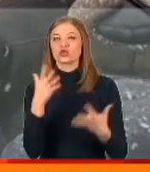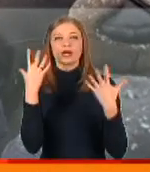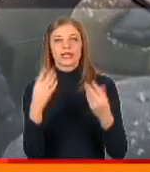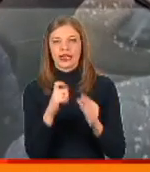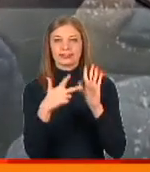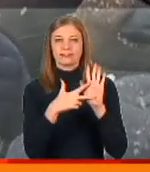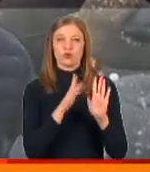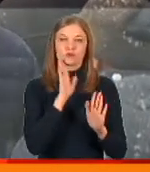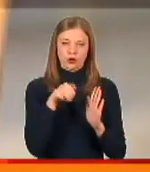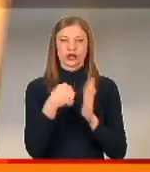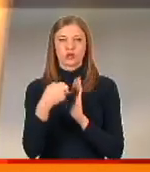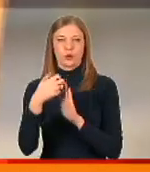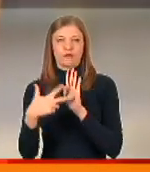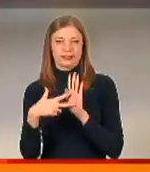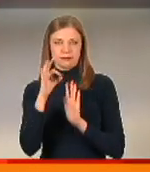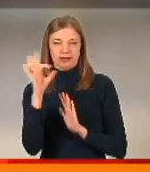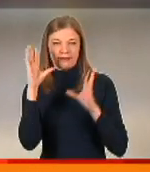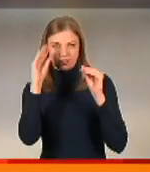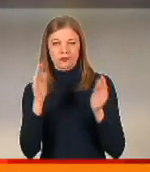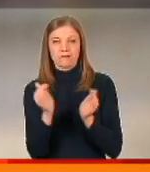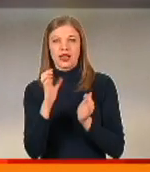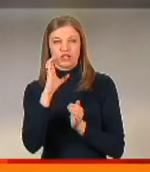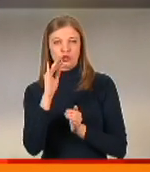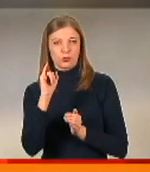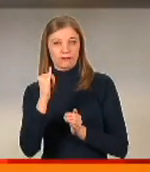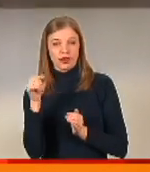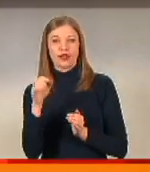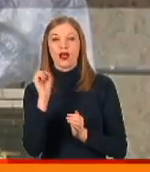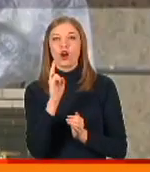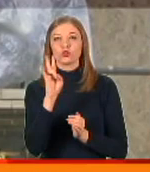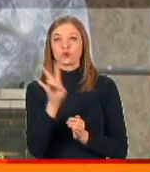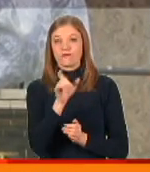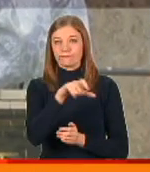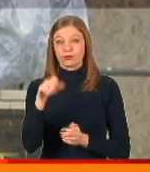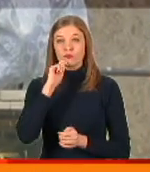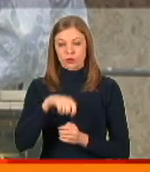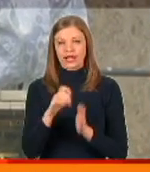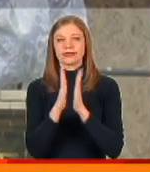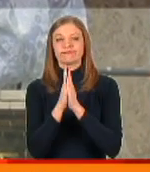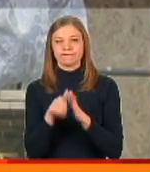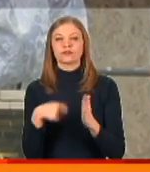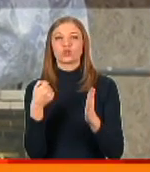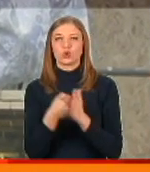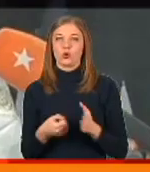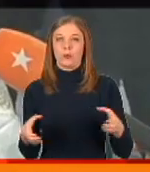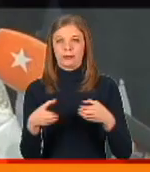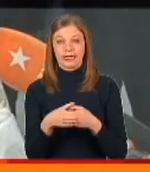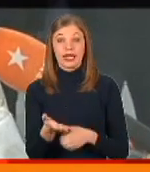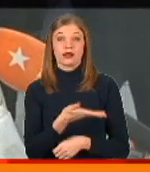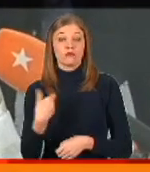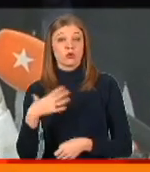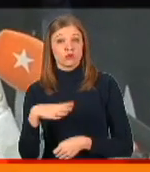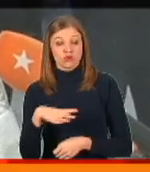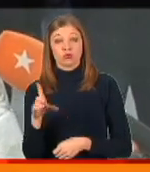з 8 ранку до 18 вечора в Малій Софії. Тим часом православних священників в Україні закликають до об'єднання. Ми